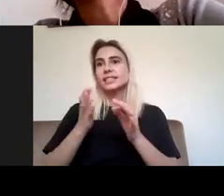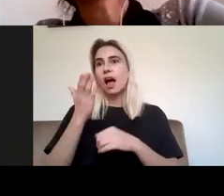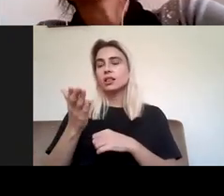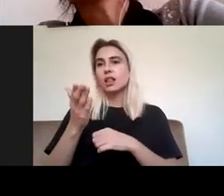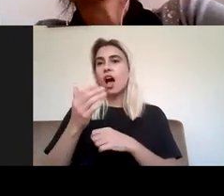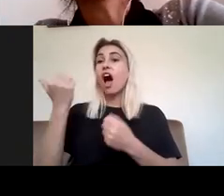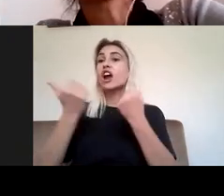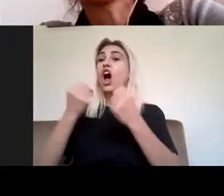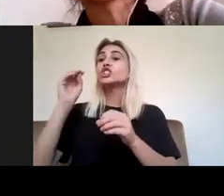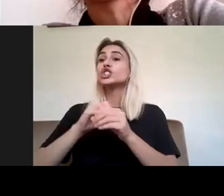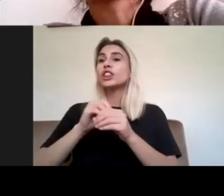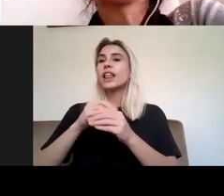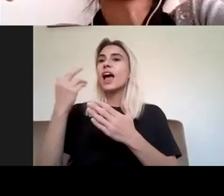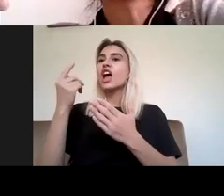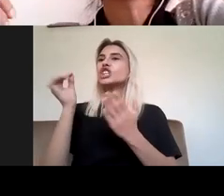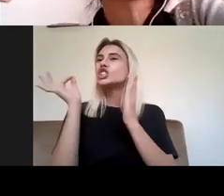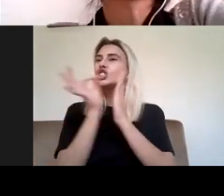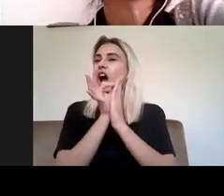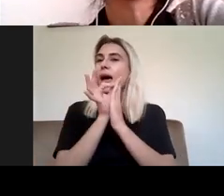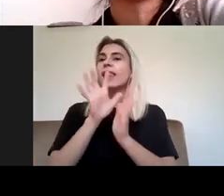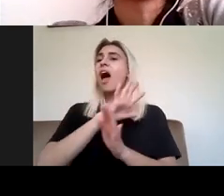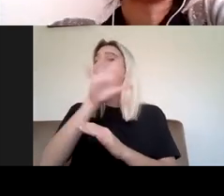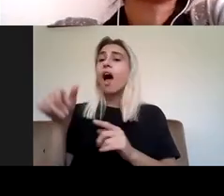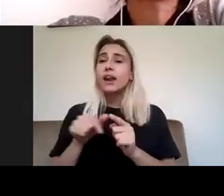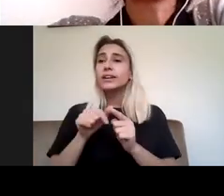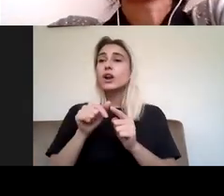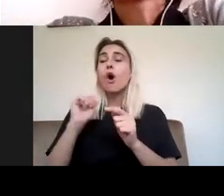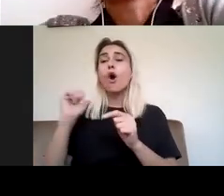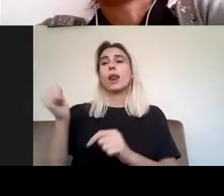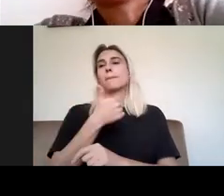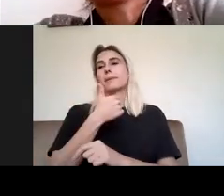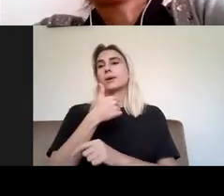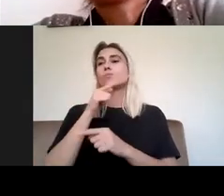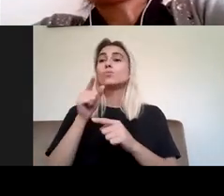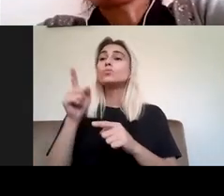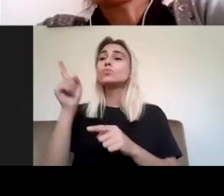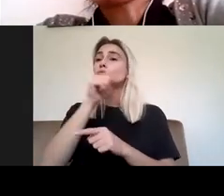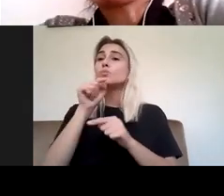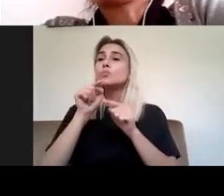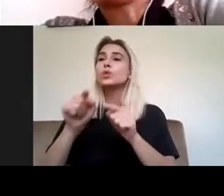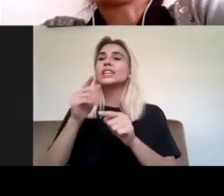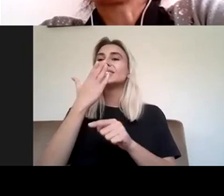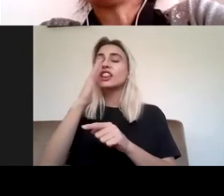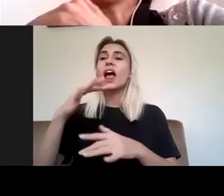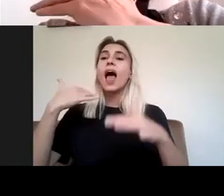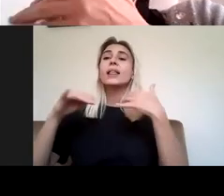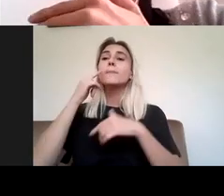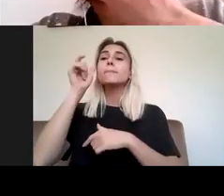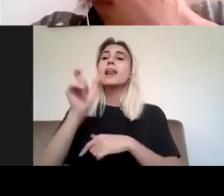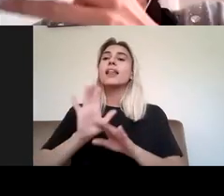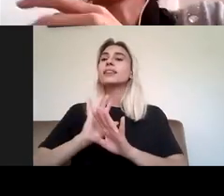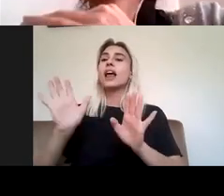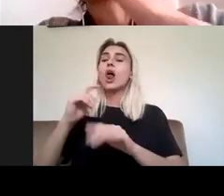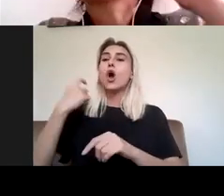araçlar içerisindeki işaretlemeler her anlamda çok önemli. Çünkü burada sadece engelli bireyler değil,